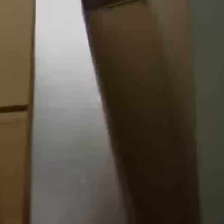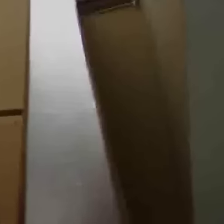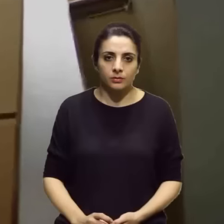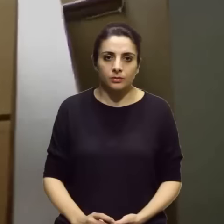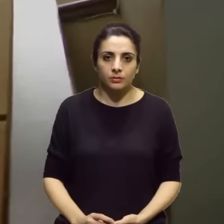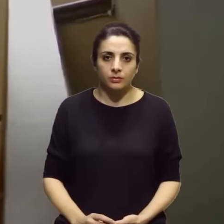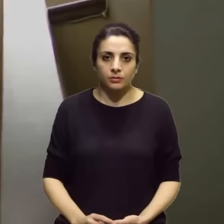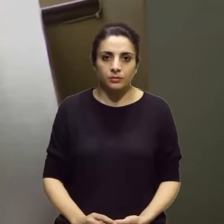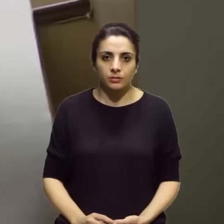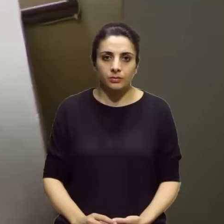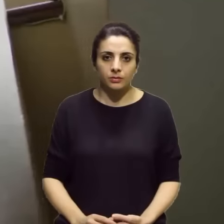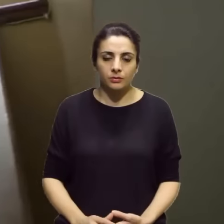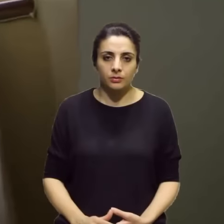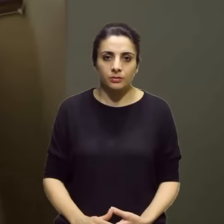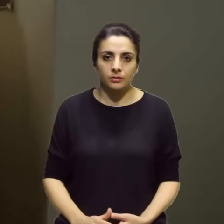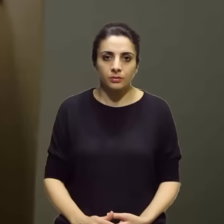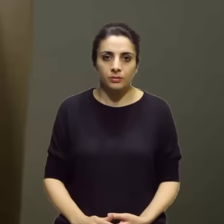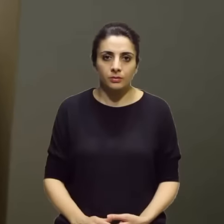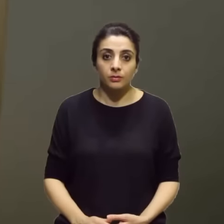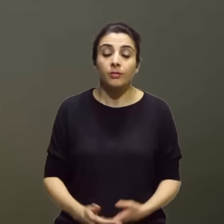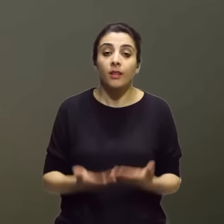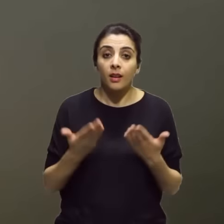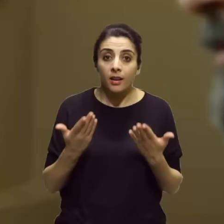Melda yukarı çıkarken arada karşılaştılar.